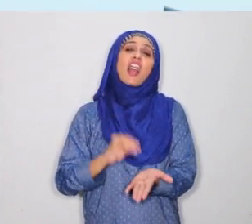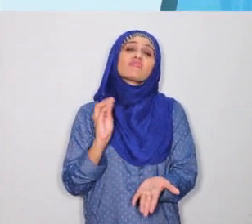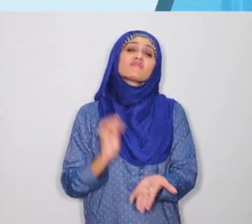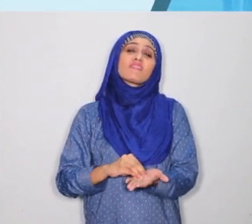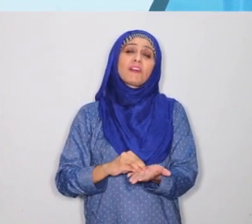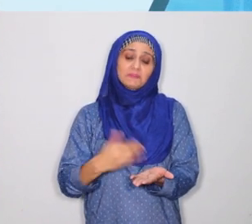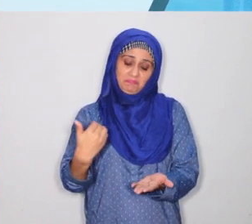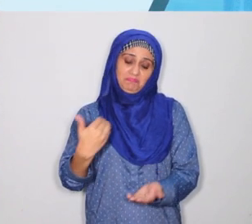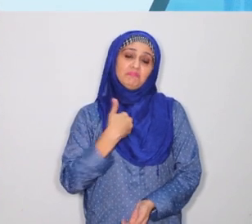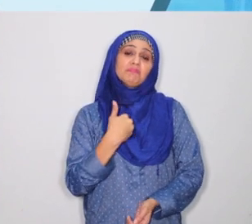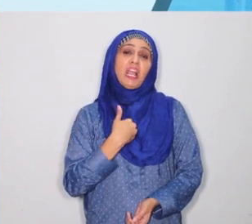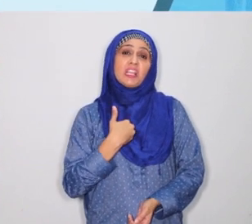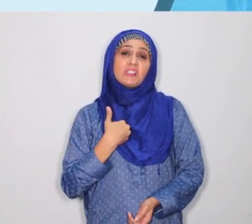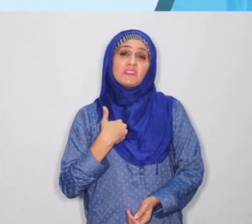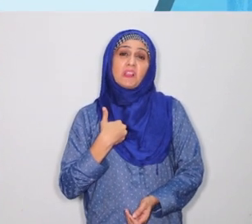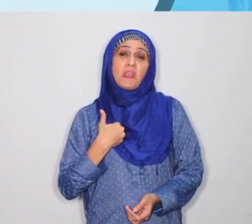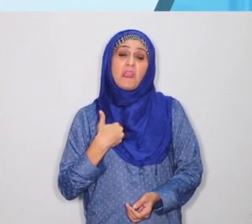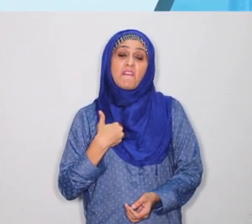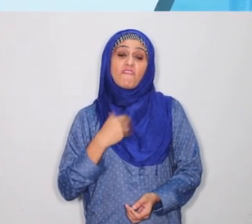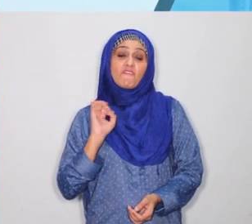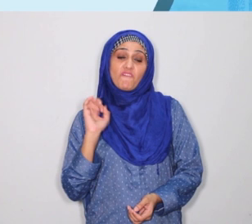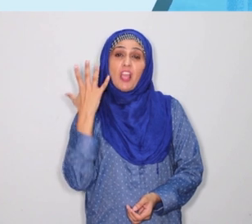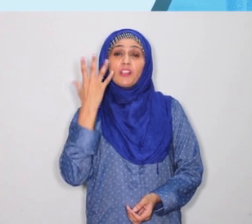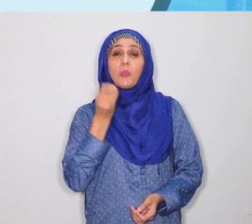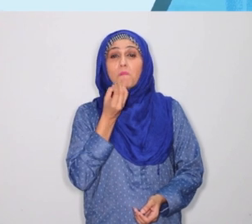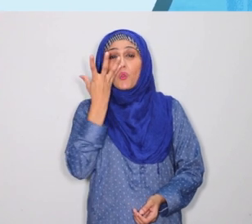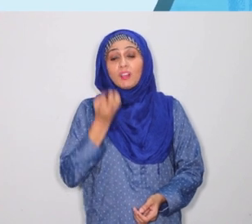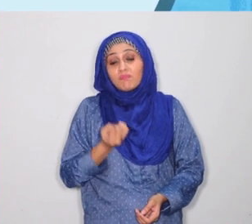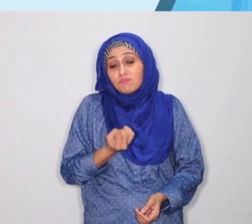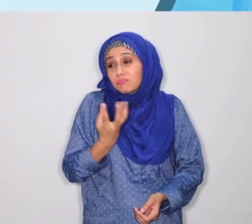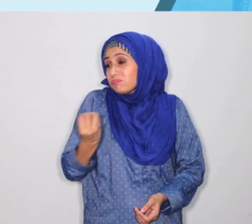ही बल पर फूल खिलते हैं,